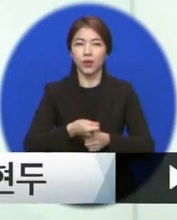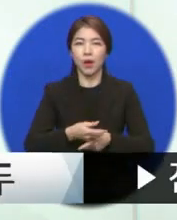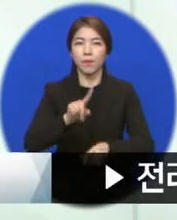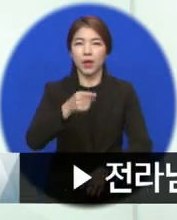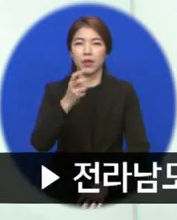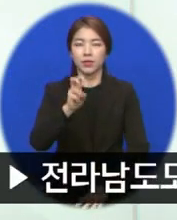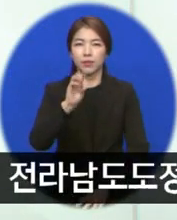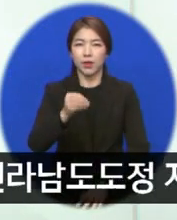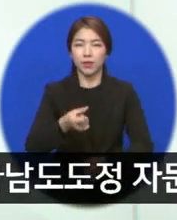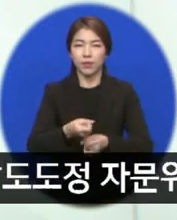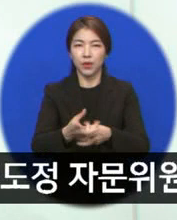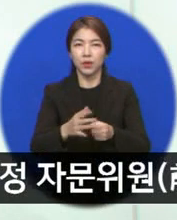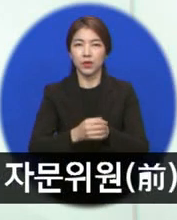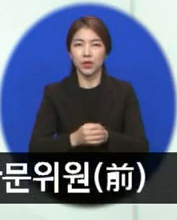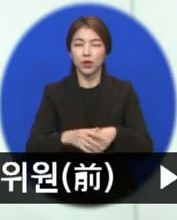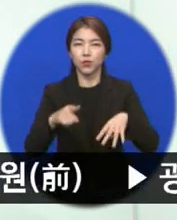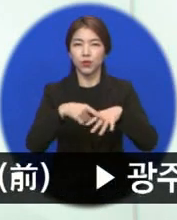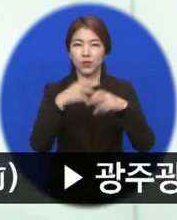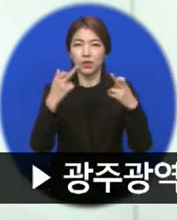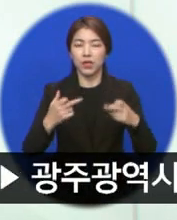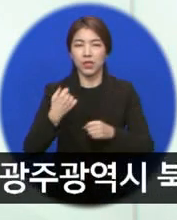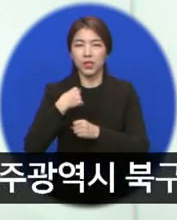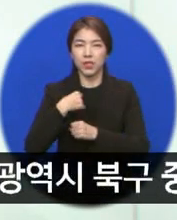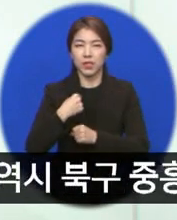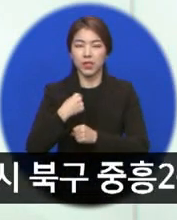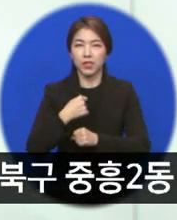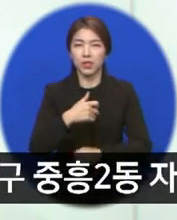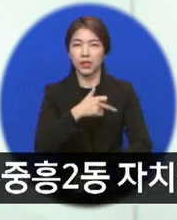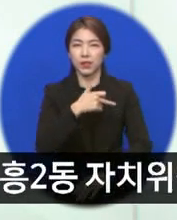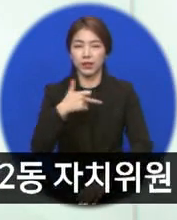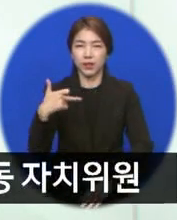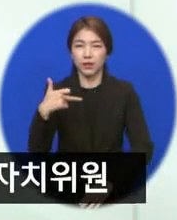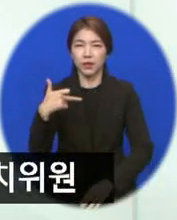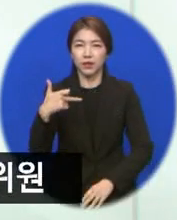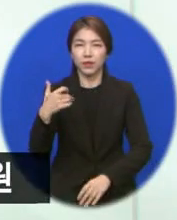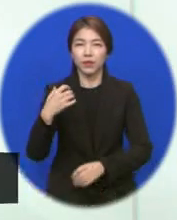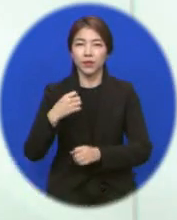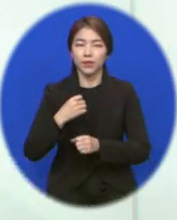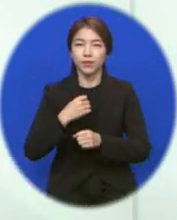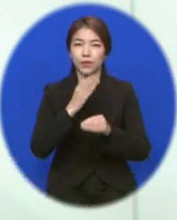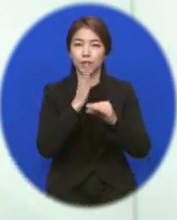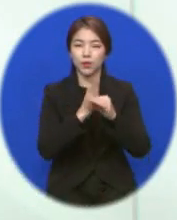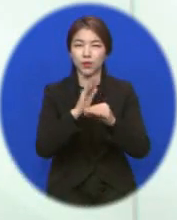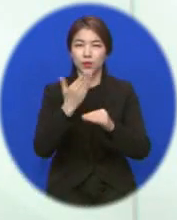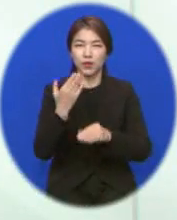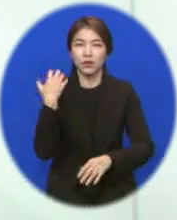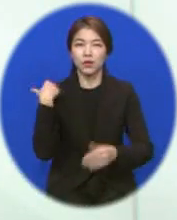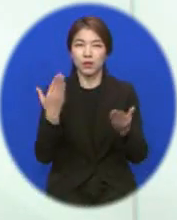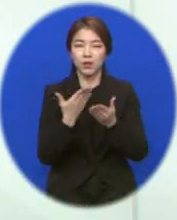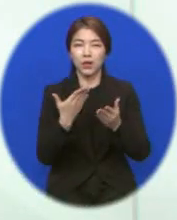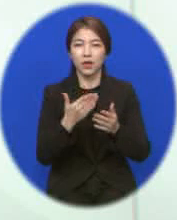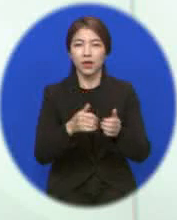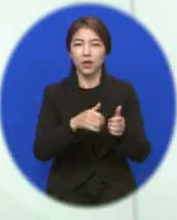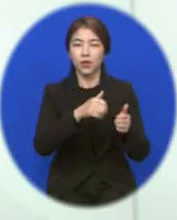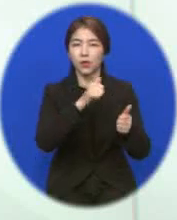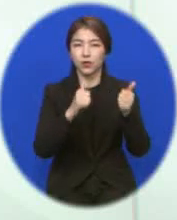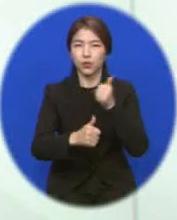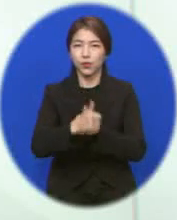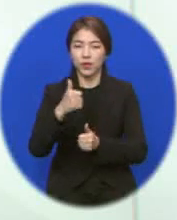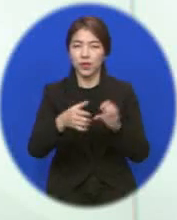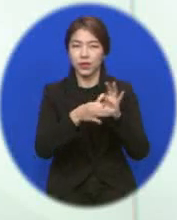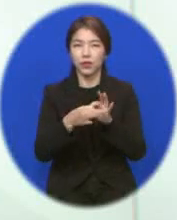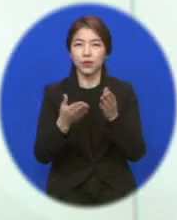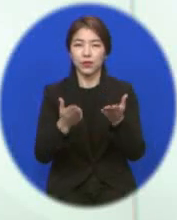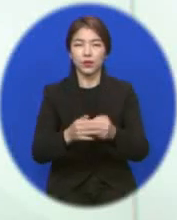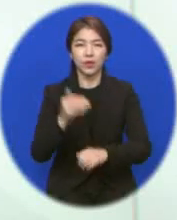조선대학교의120만평부지가미래세대를위해 우리부동산을지키는든든한요새역할을계속할수있도록최선을다하겠습니다 .저는우리캠퍼스가